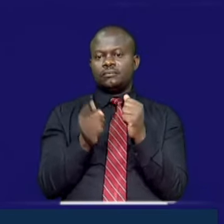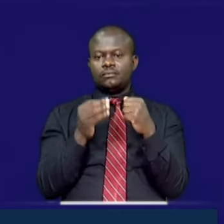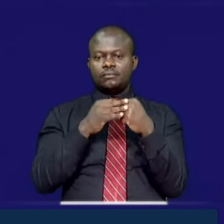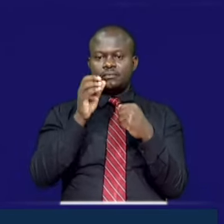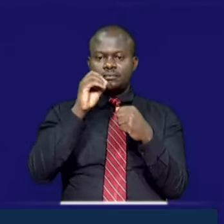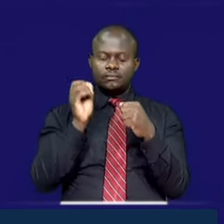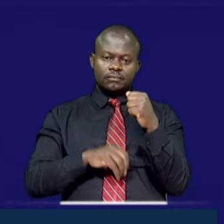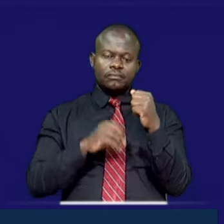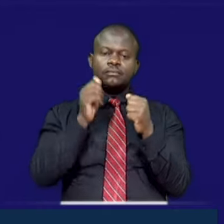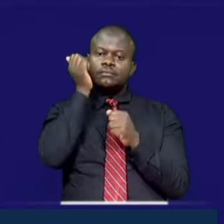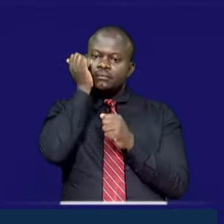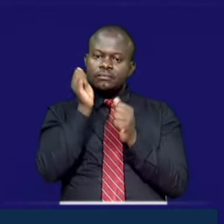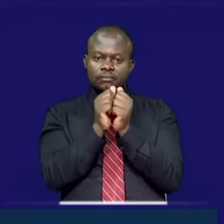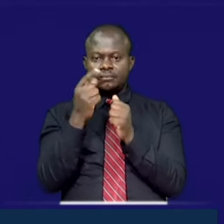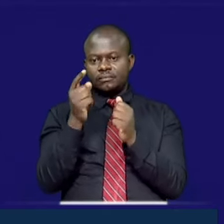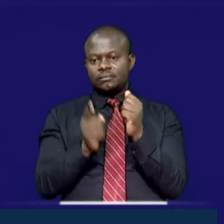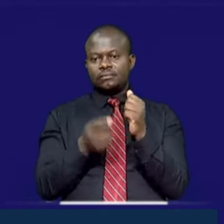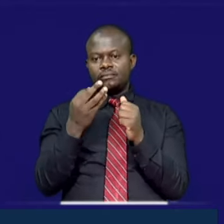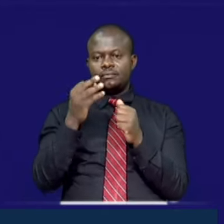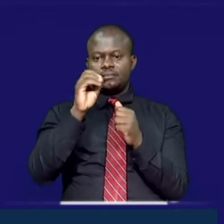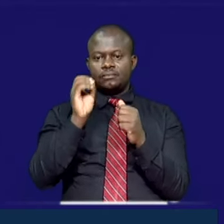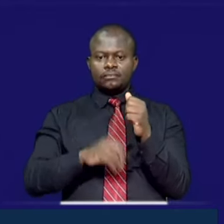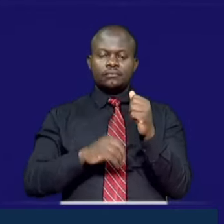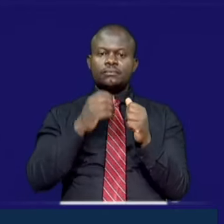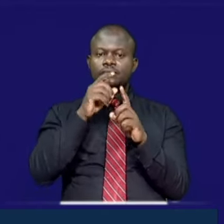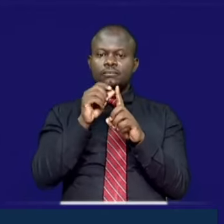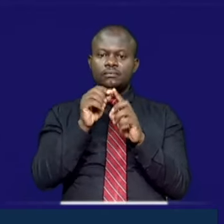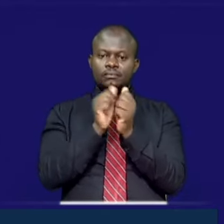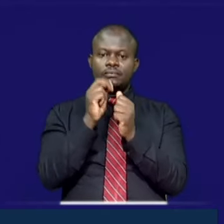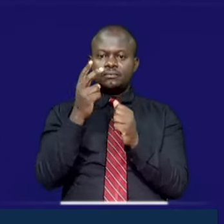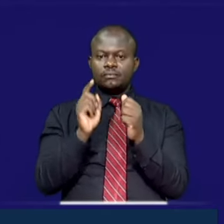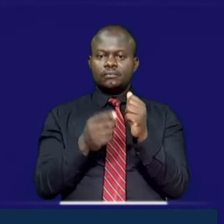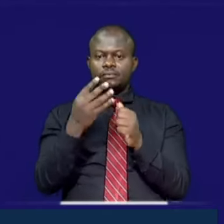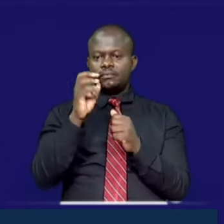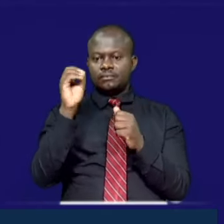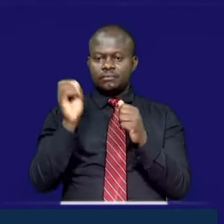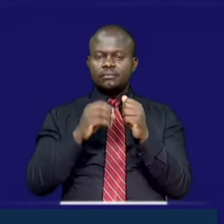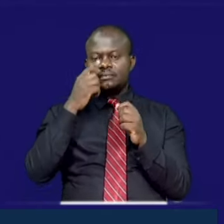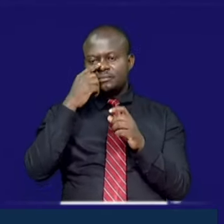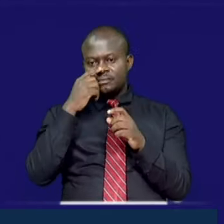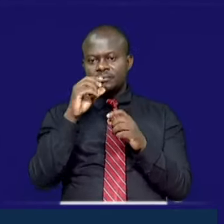13.18%, ibishyimbo ni 11.3%, umuceri 12.4%, inyanya